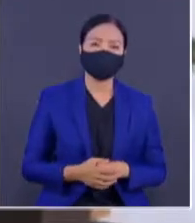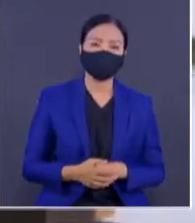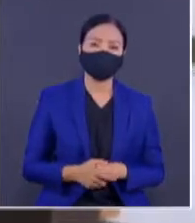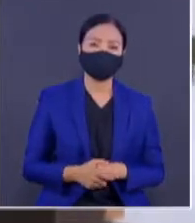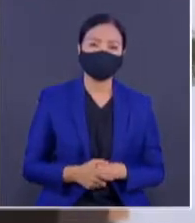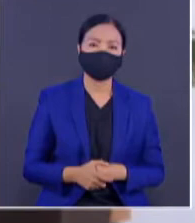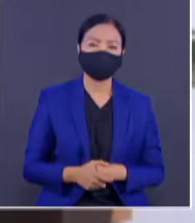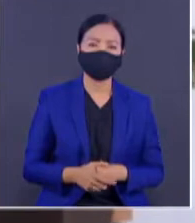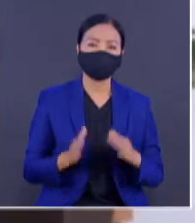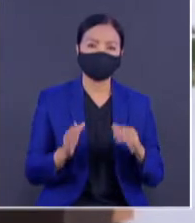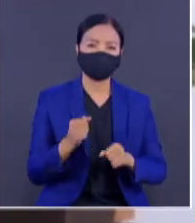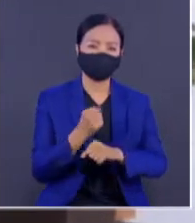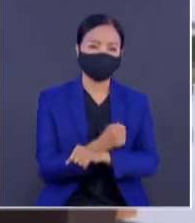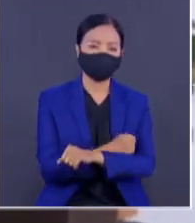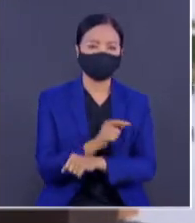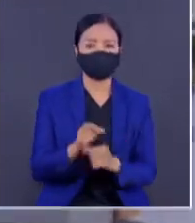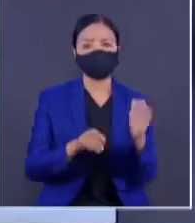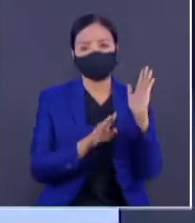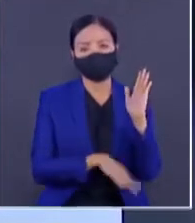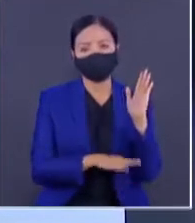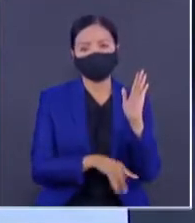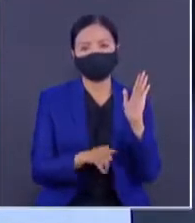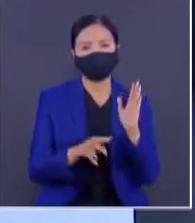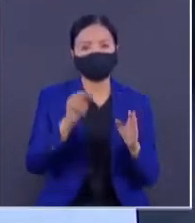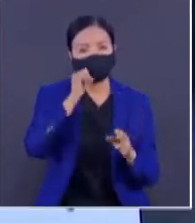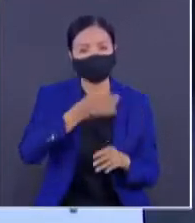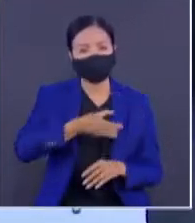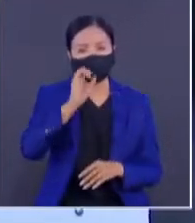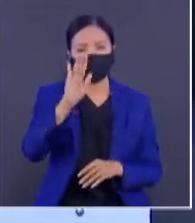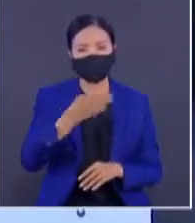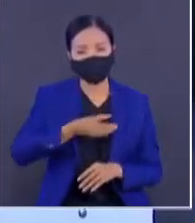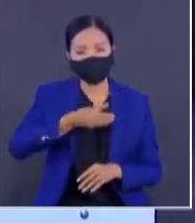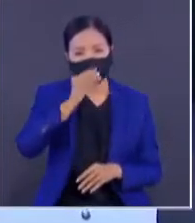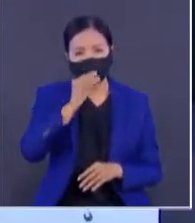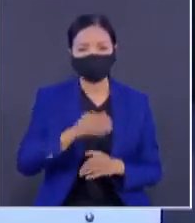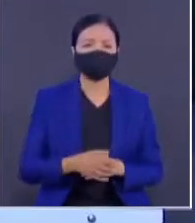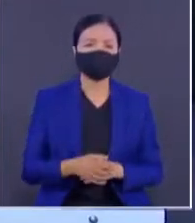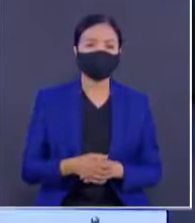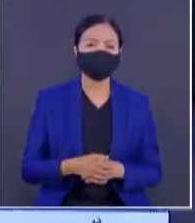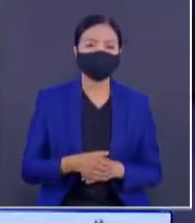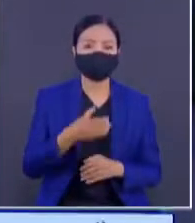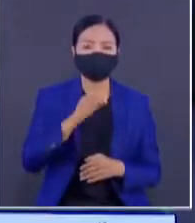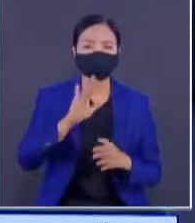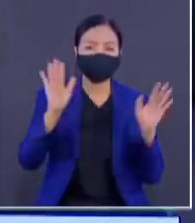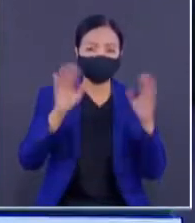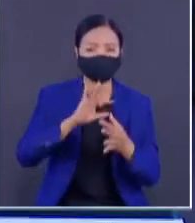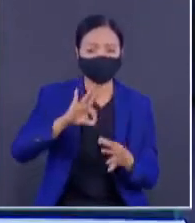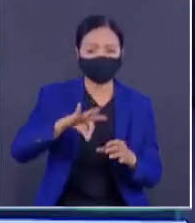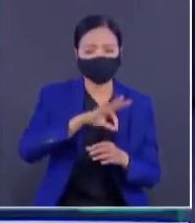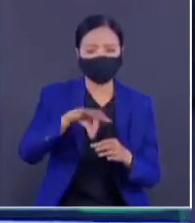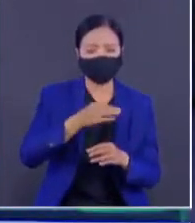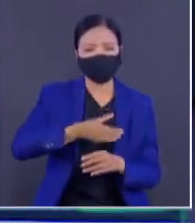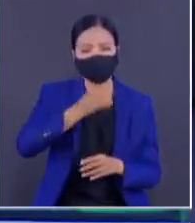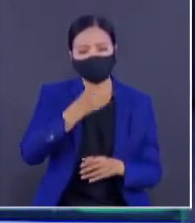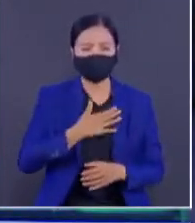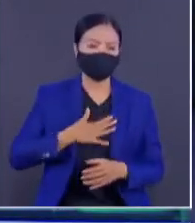คนที่ใช้แรงงานในพื้นที่ภาคใต้เนี่ยมักจะดื่มน้ำใบกระท่อมเนี่ยแหละครับเพราะบอกว่าดื่มก็เหมือนกับกาแฟที่เราดื่มกันเนี่ยมีความกระชุ่ม